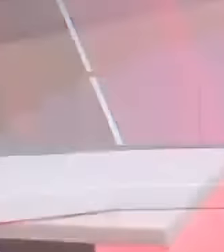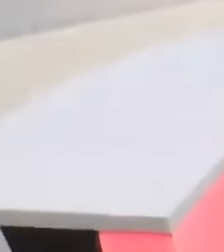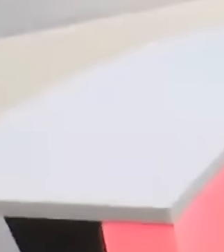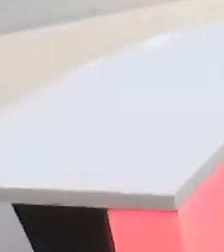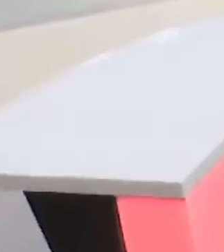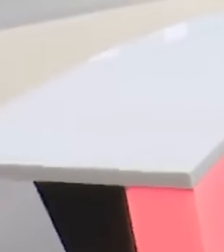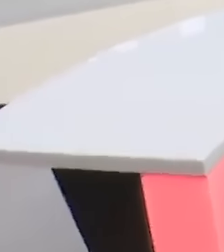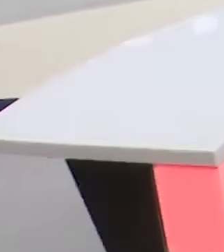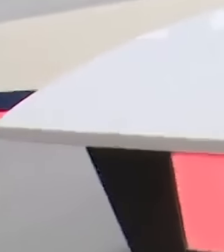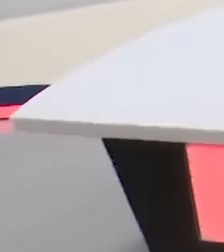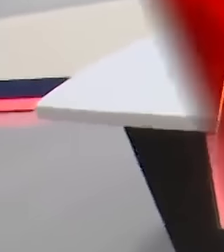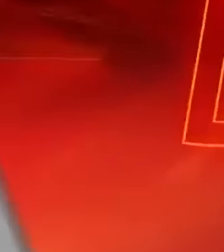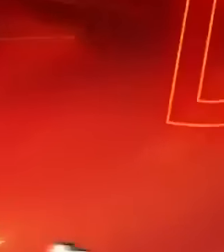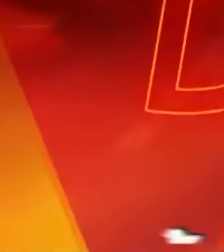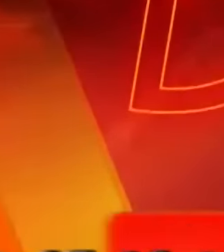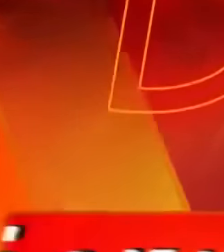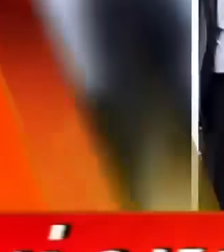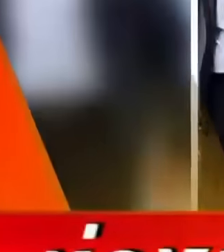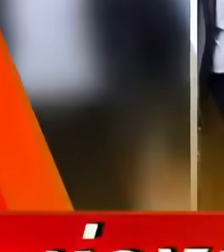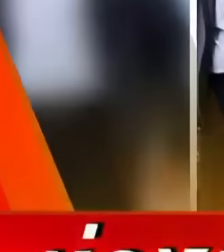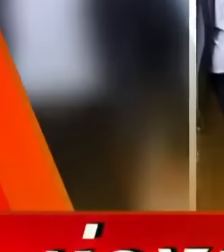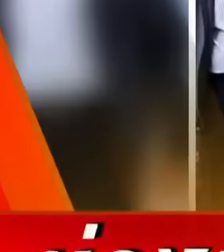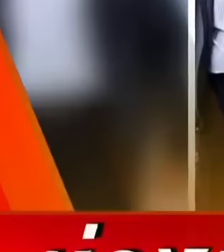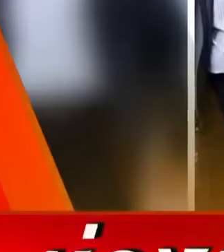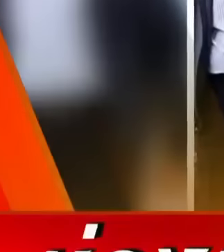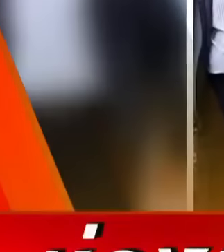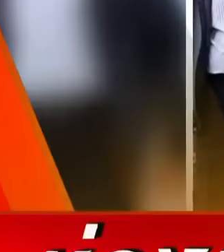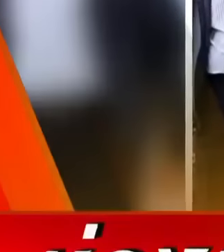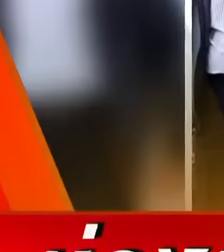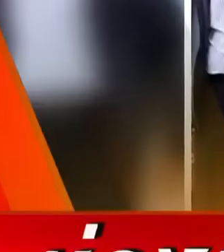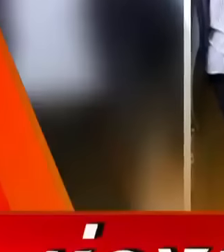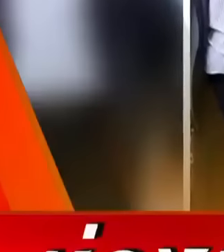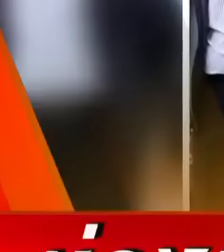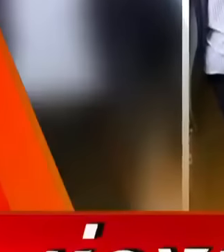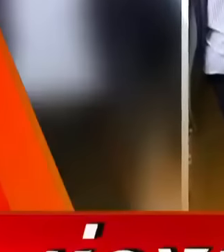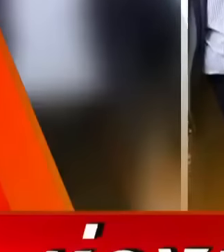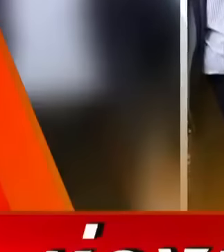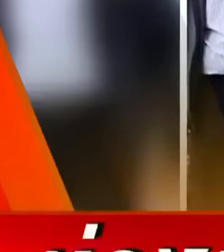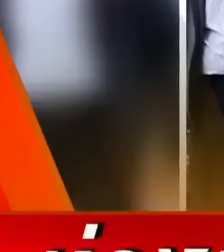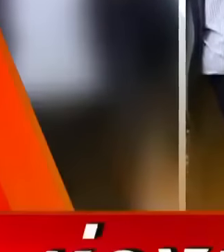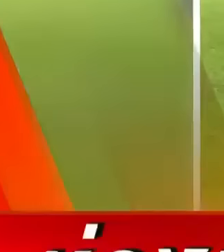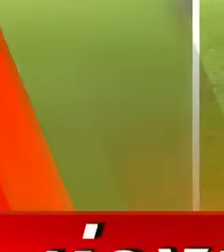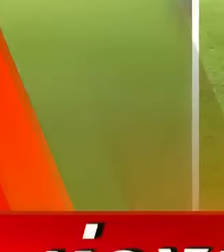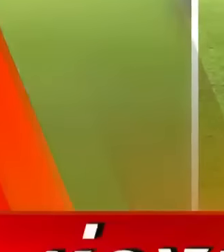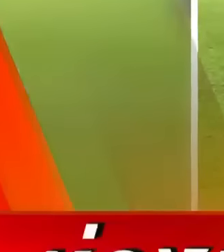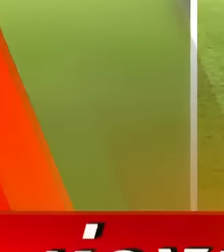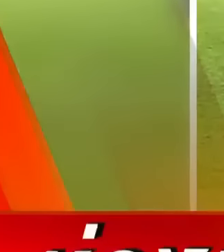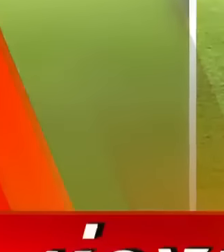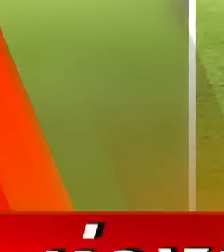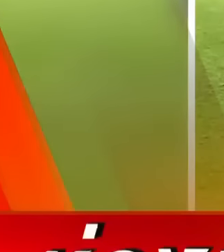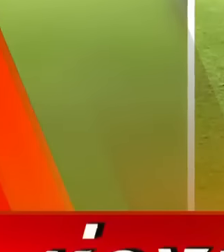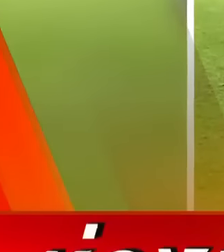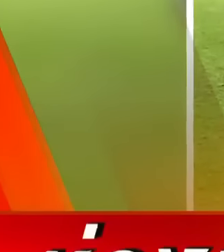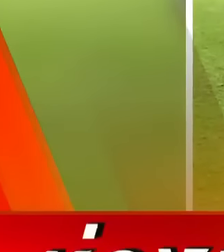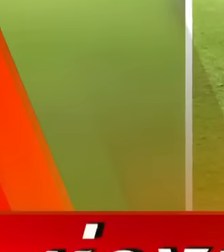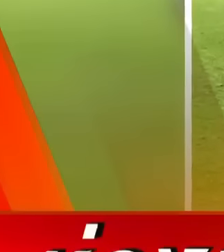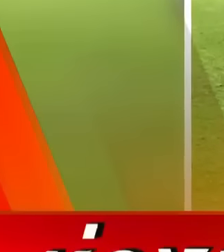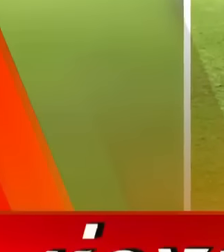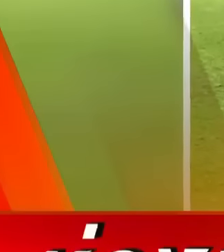ให้ความสนใจอยู่นะคะการไปร้องเพลงตีกอล์ฟของอดีตนายกรัฐมนตรีทักษิณกับคุณอนุ